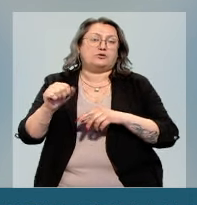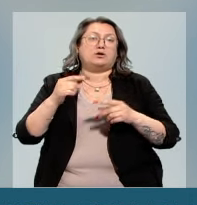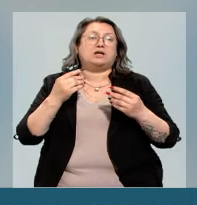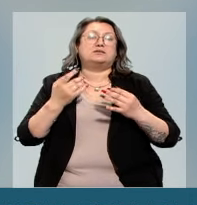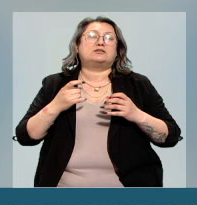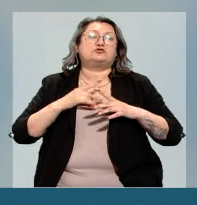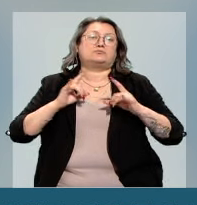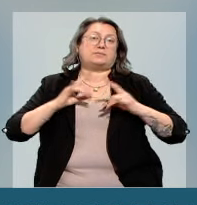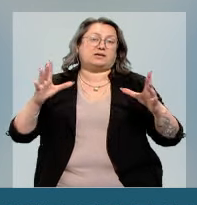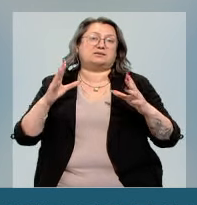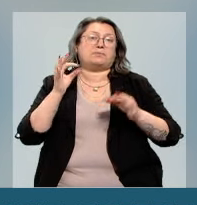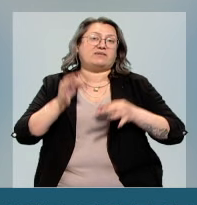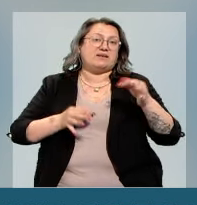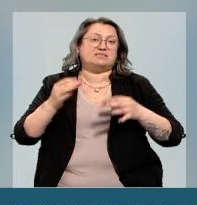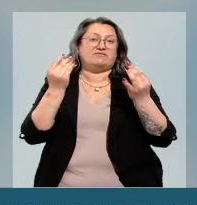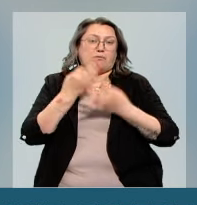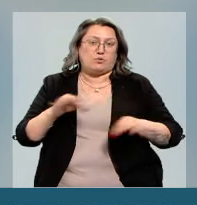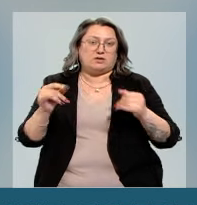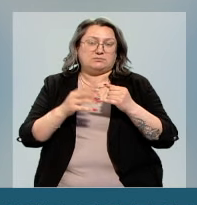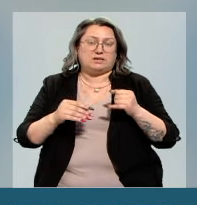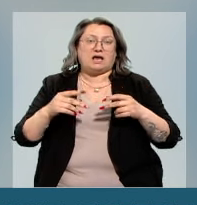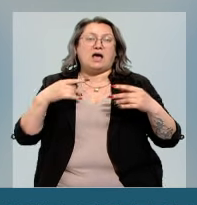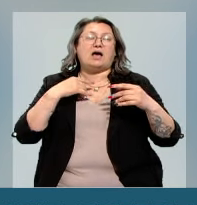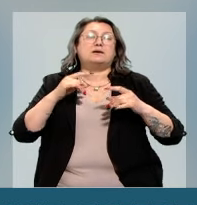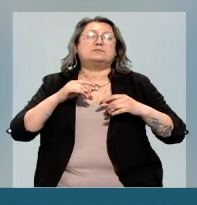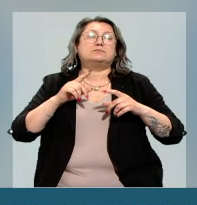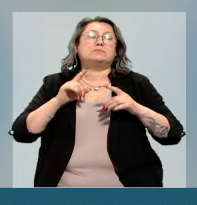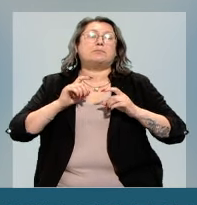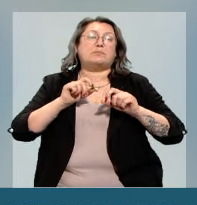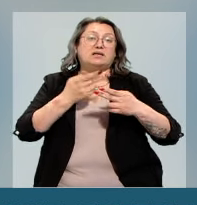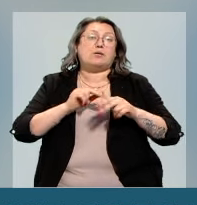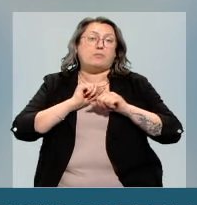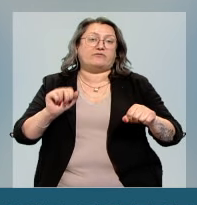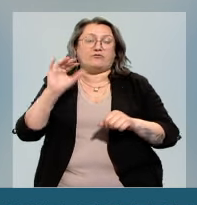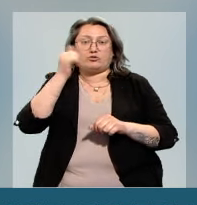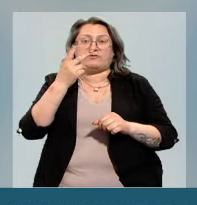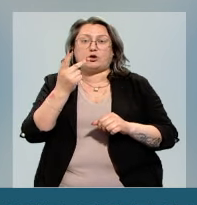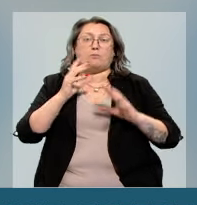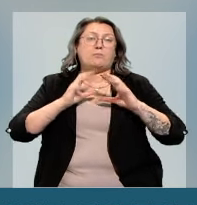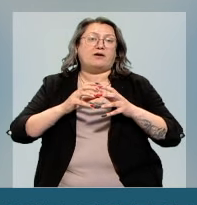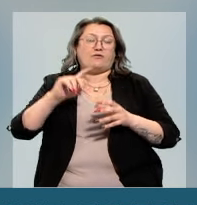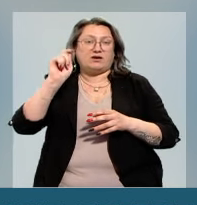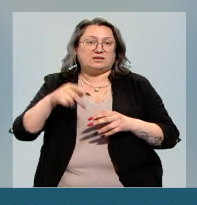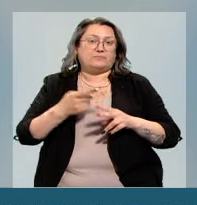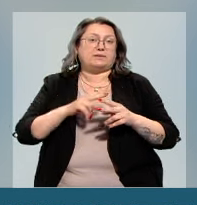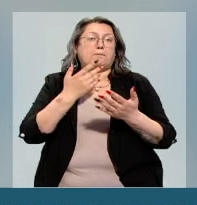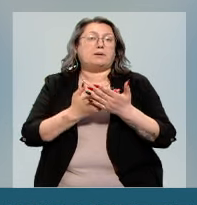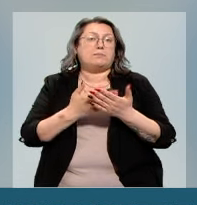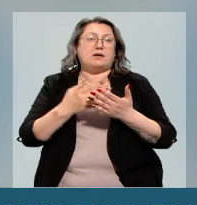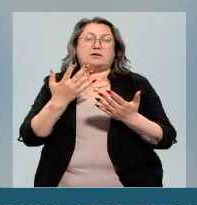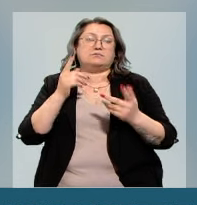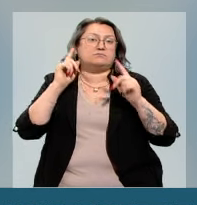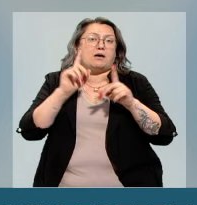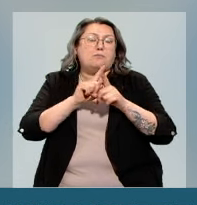и свободы на земле. Ратные трудовые подвиги наших соотечественников в годы Второй мировой войны служат примером